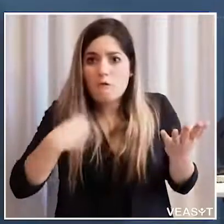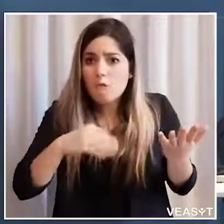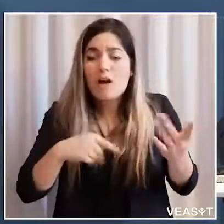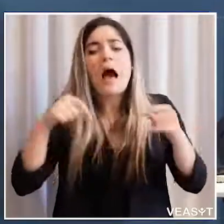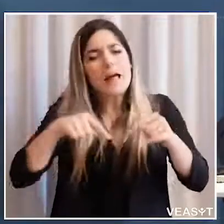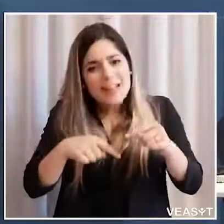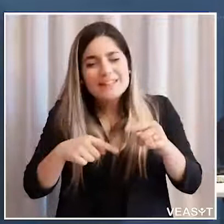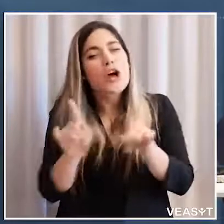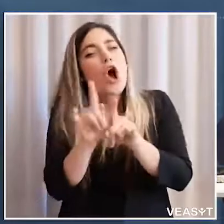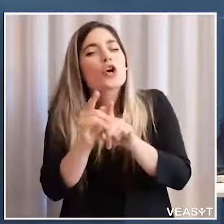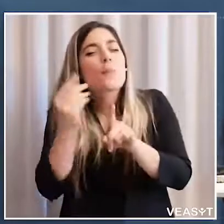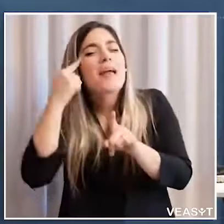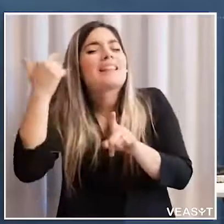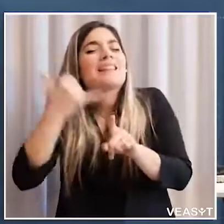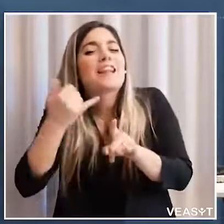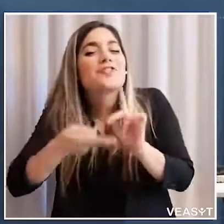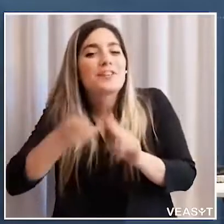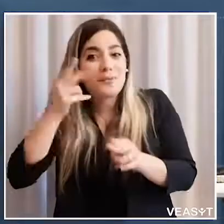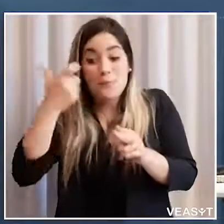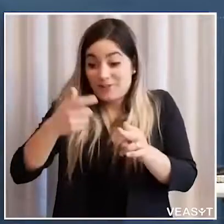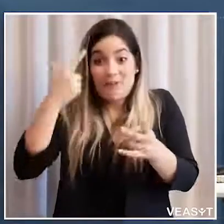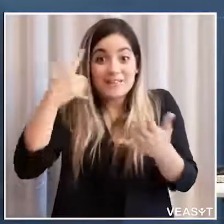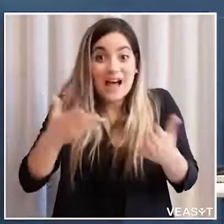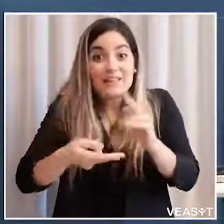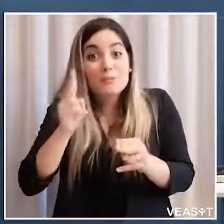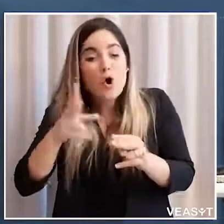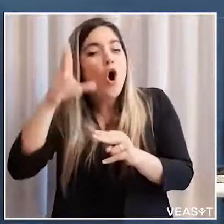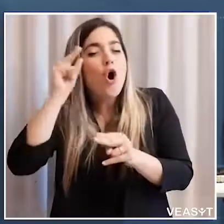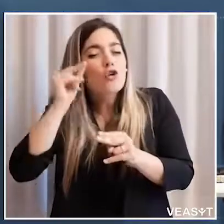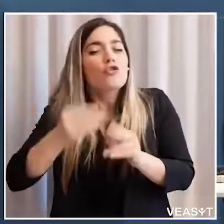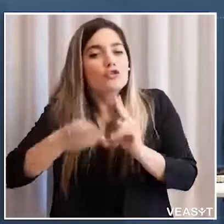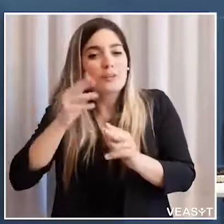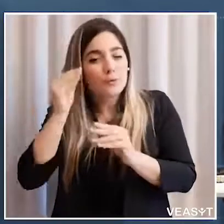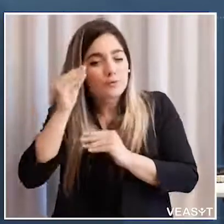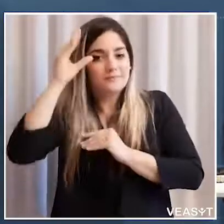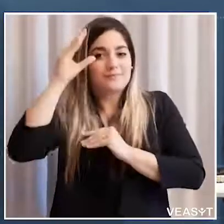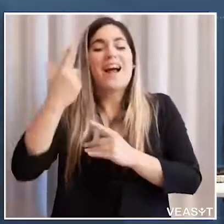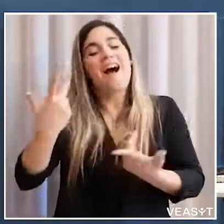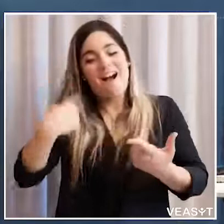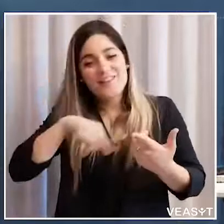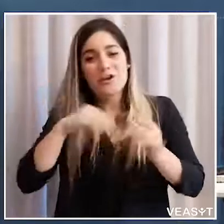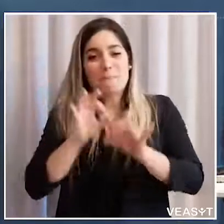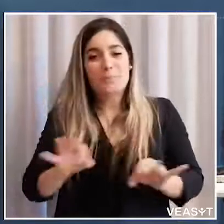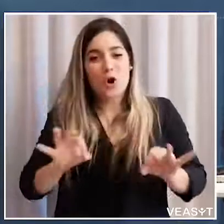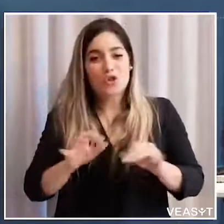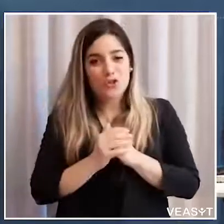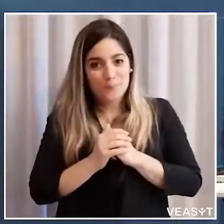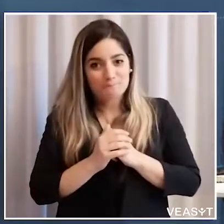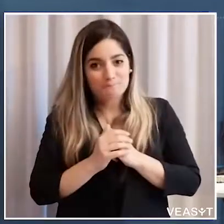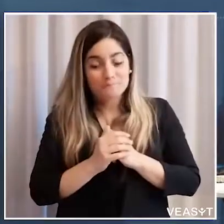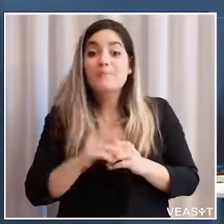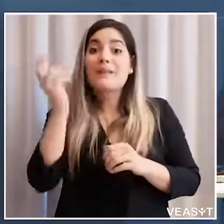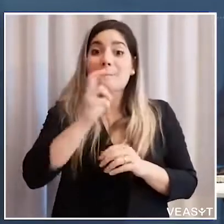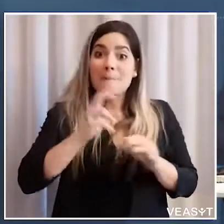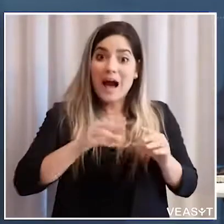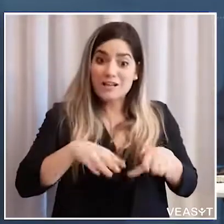adesso siamo più intelligenti sappiamo molto di più di tre mesi fa per questo siamo anche un pochettino più preparati da